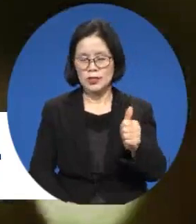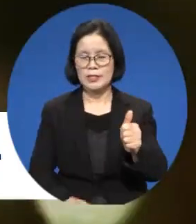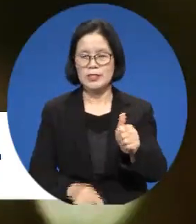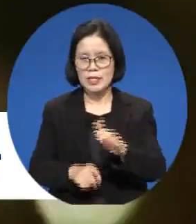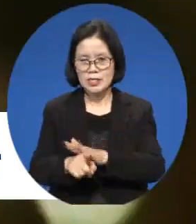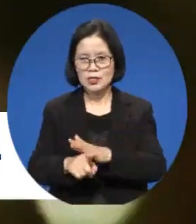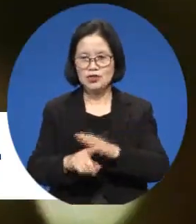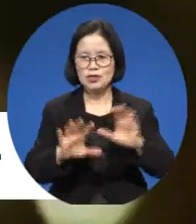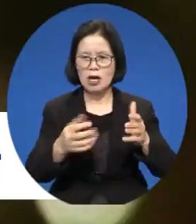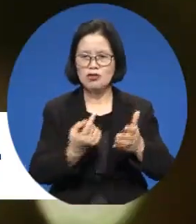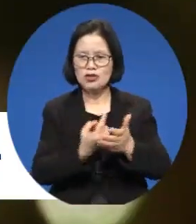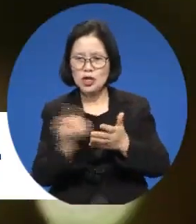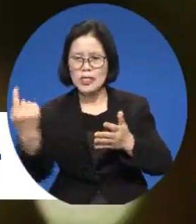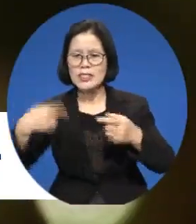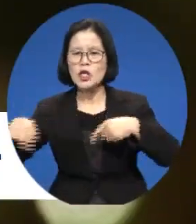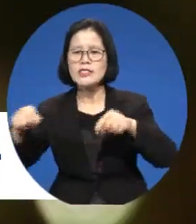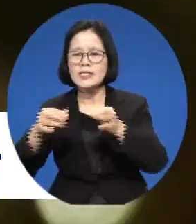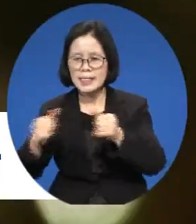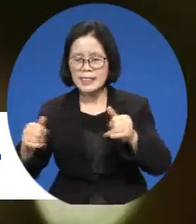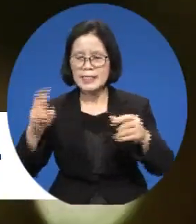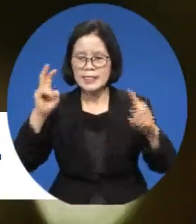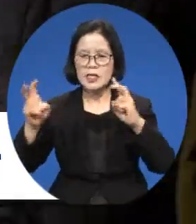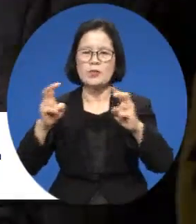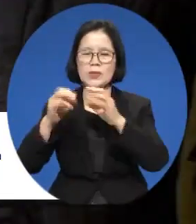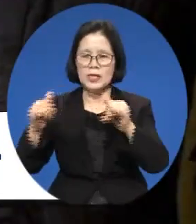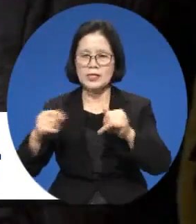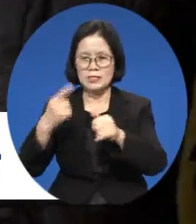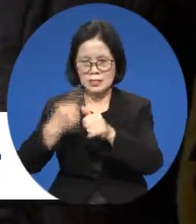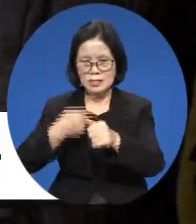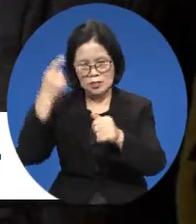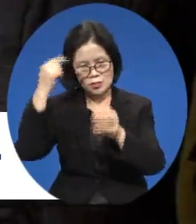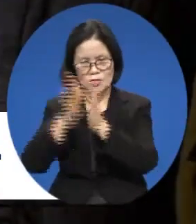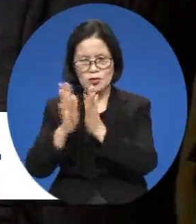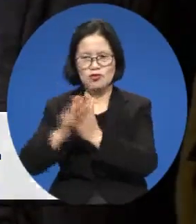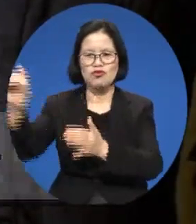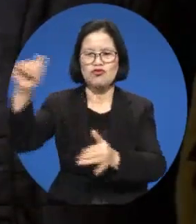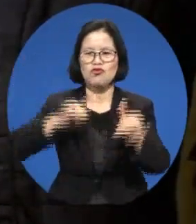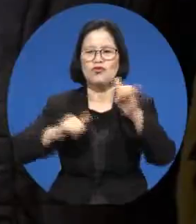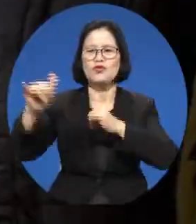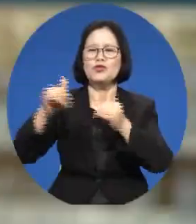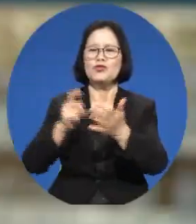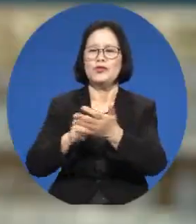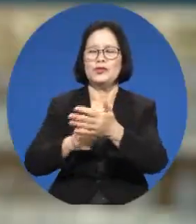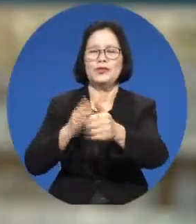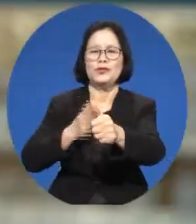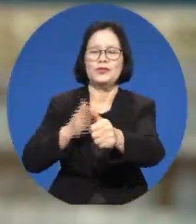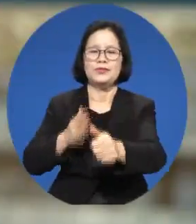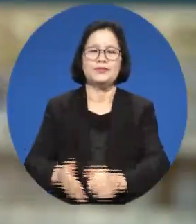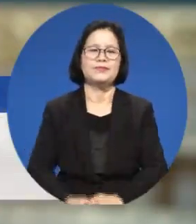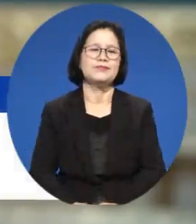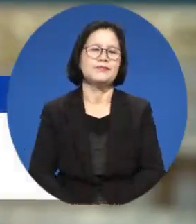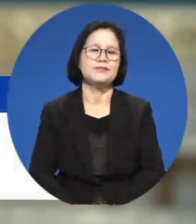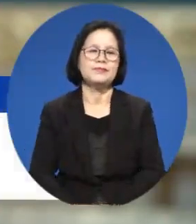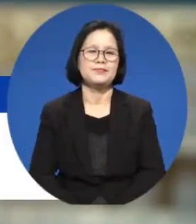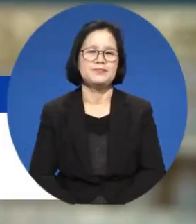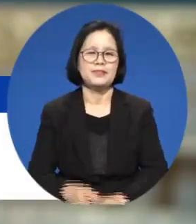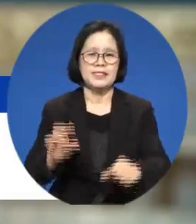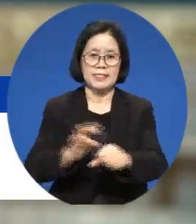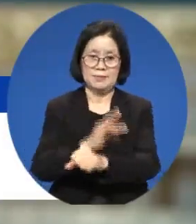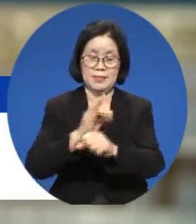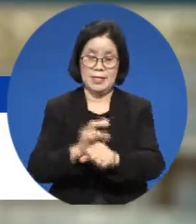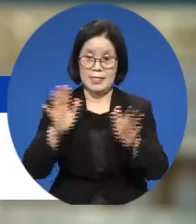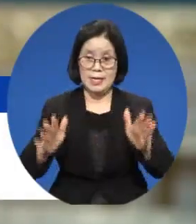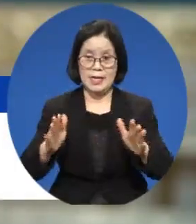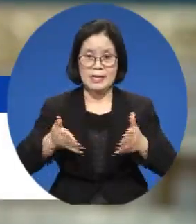자북 을 떠는 정치인과 기업가 들에게 스스로 귀국할 것을 촉구했습니다 야 살아서도 문어는 10000% 좀 더